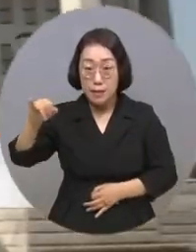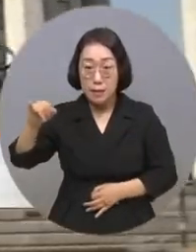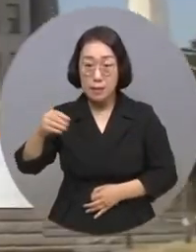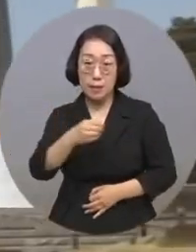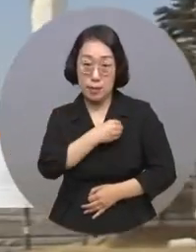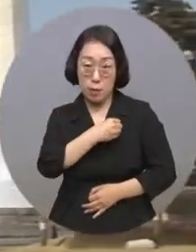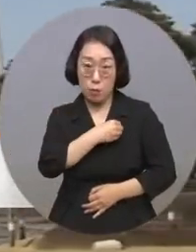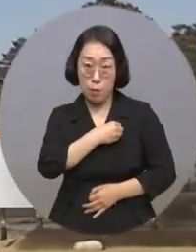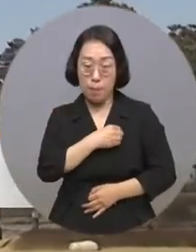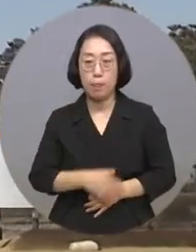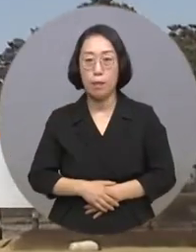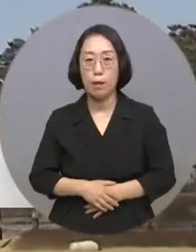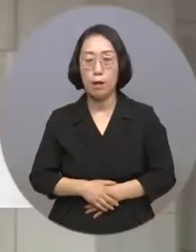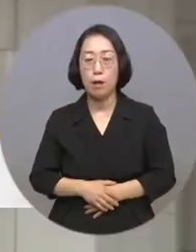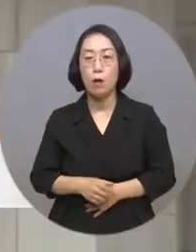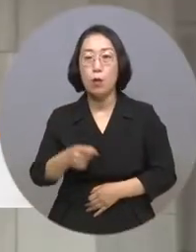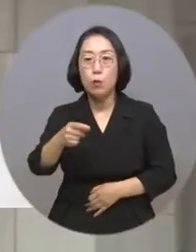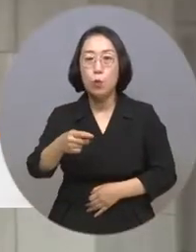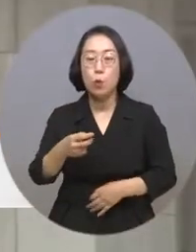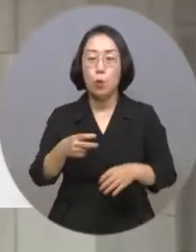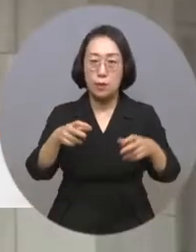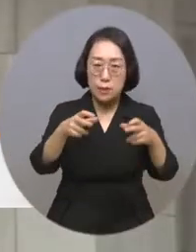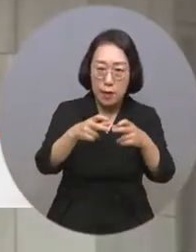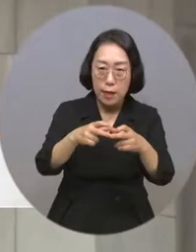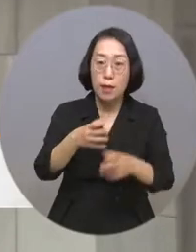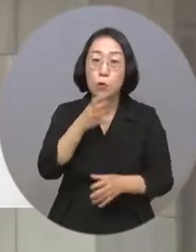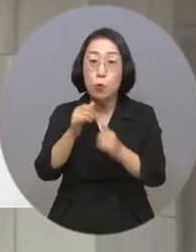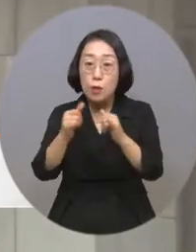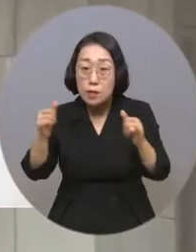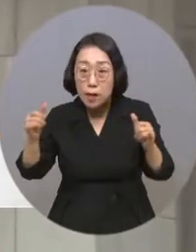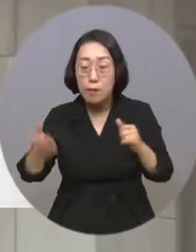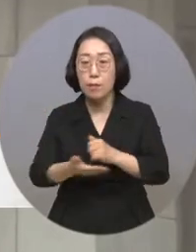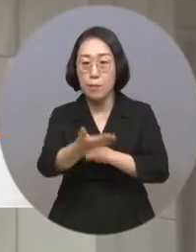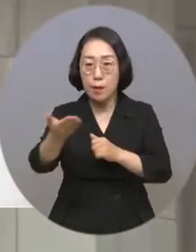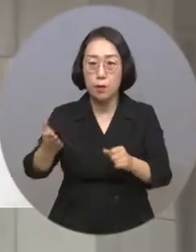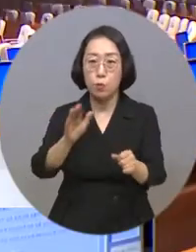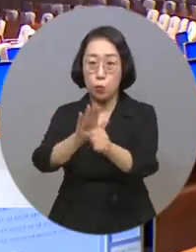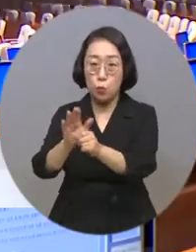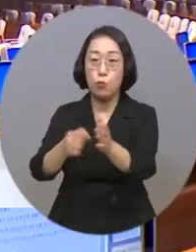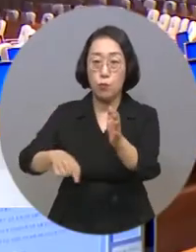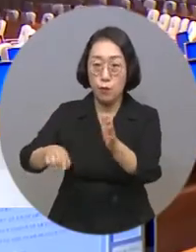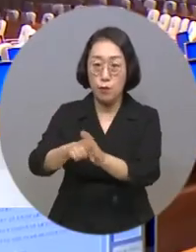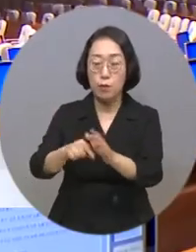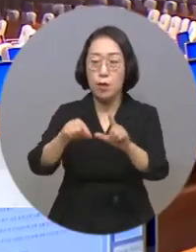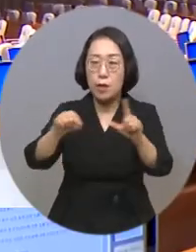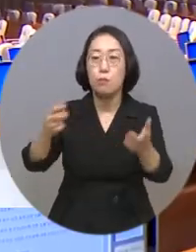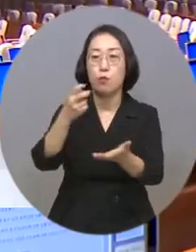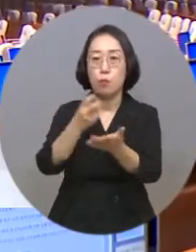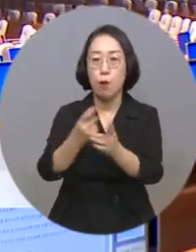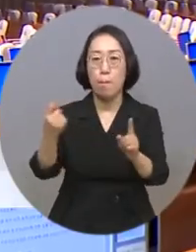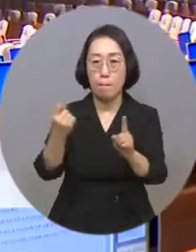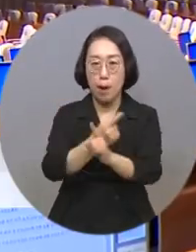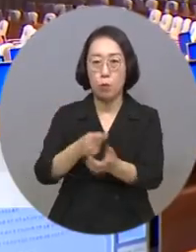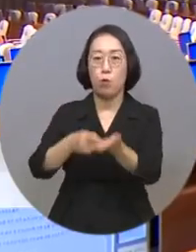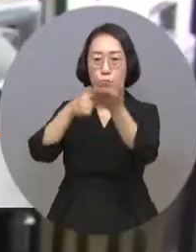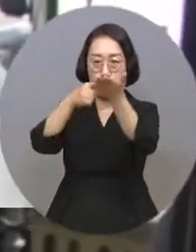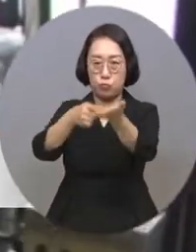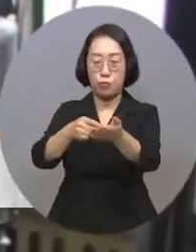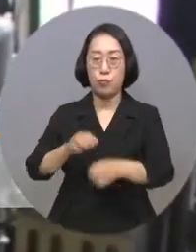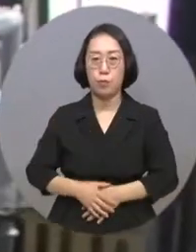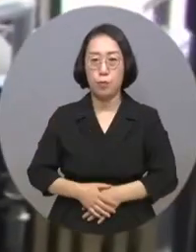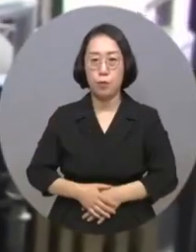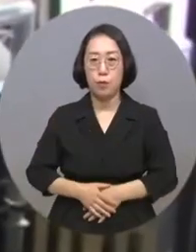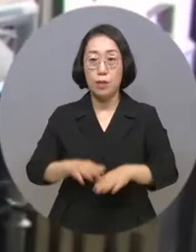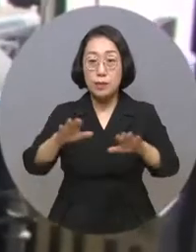대한 정당한 편의 제공을 위한 교통약자의 이동편의증진법 일부 개정 법률안을 대표 발의했습니다.